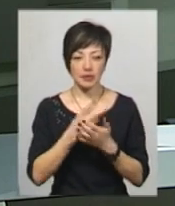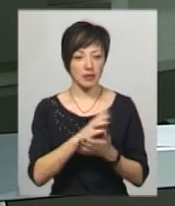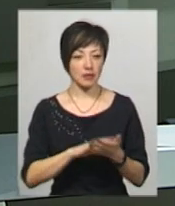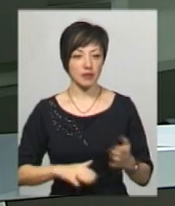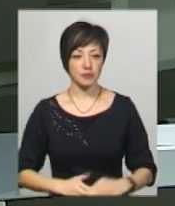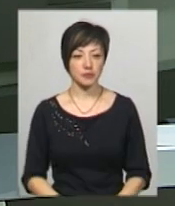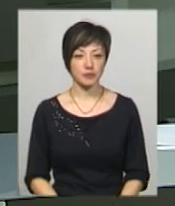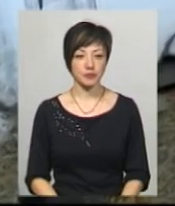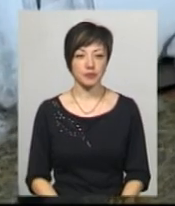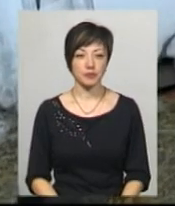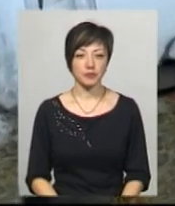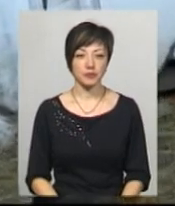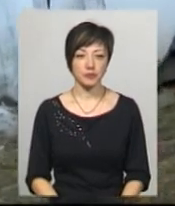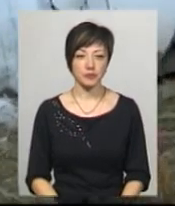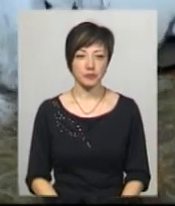сюжеті.